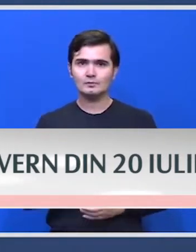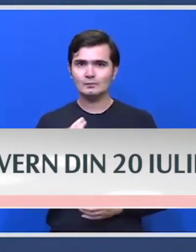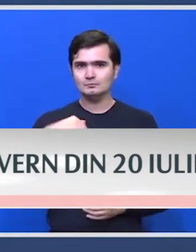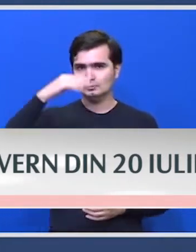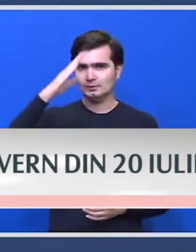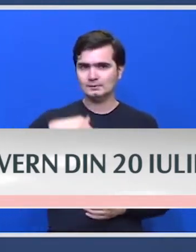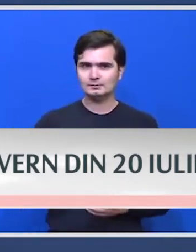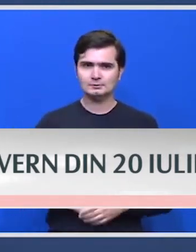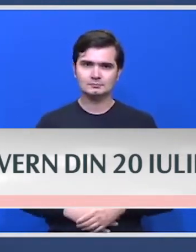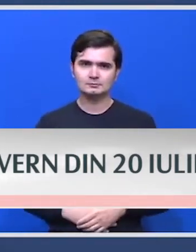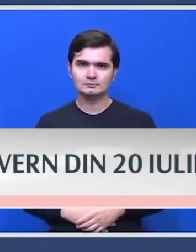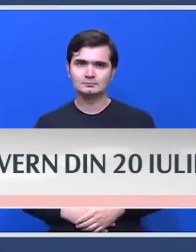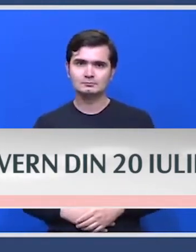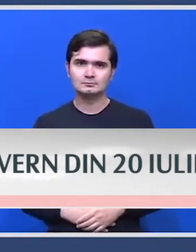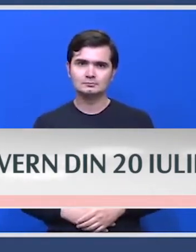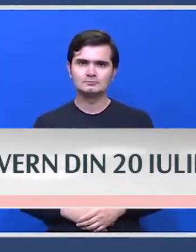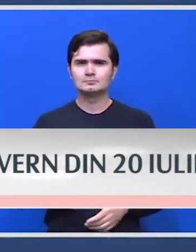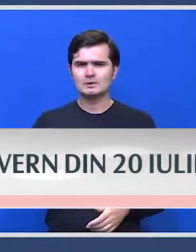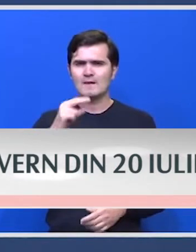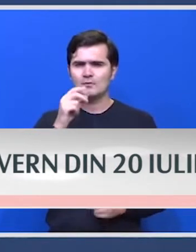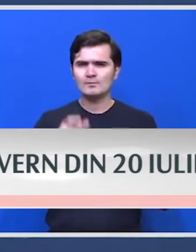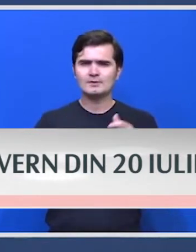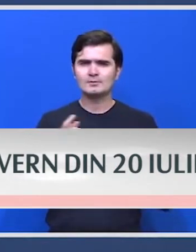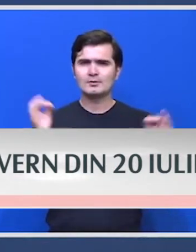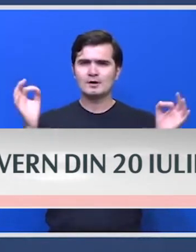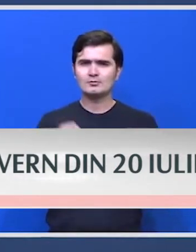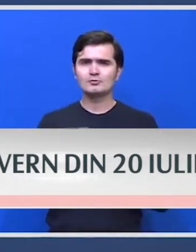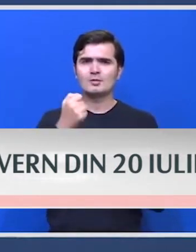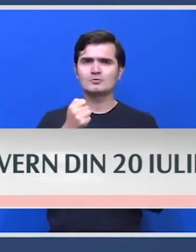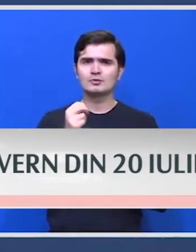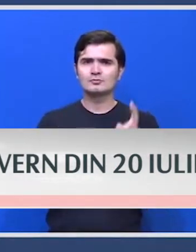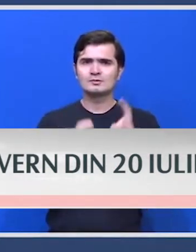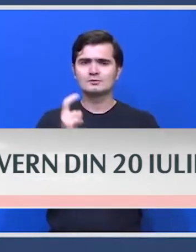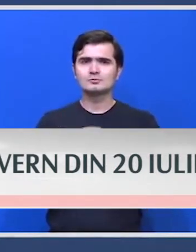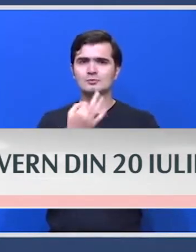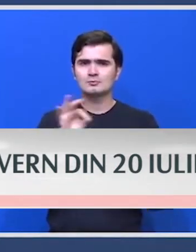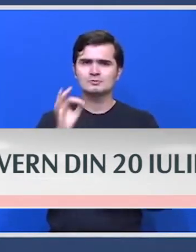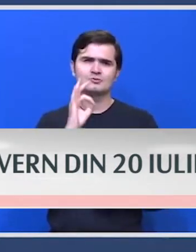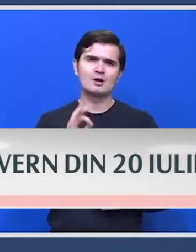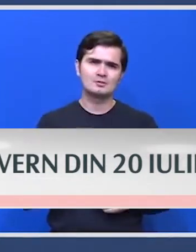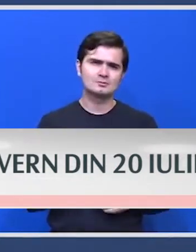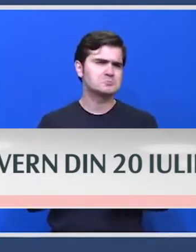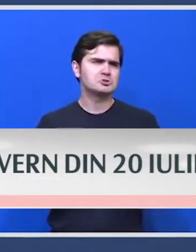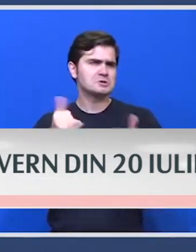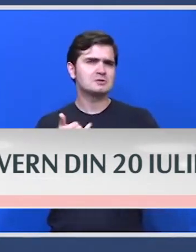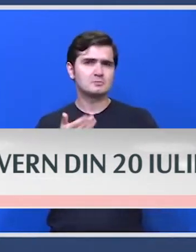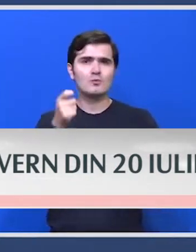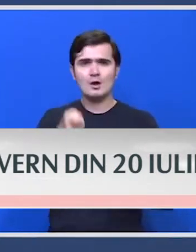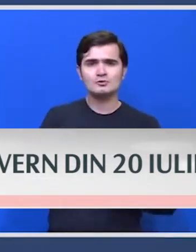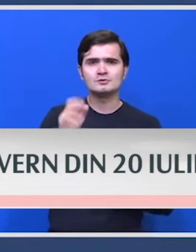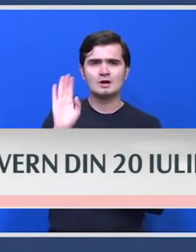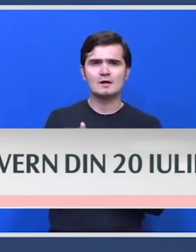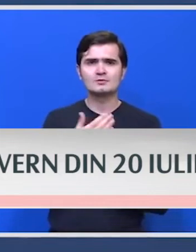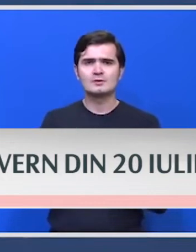Mulțumesc, Cătălina Mănoiu, Realitatea Plus. Se vorbește despre o reducere a bugetului instituțiilor cu 10%. Ce se întâmplă cu Agenția Națională